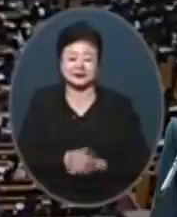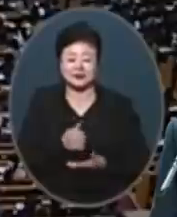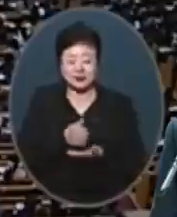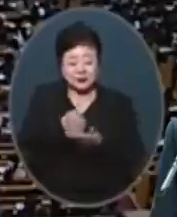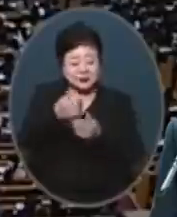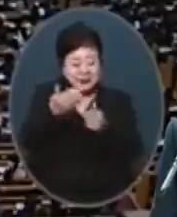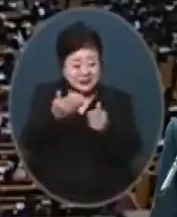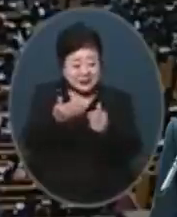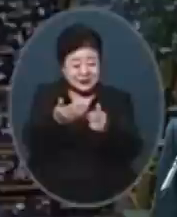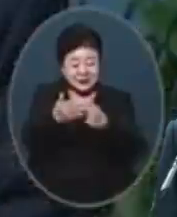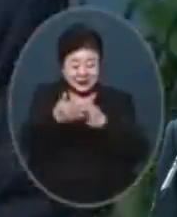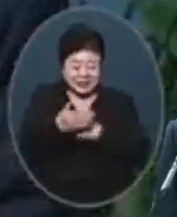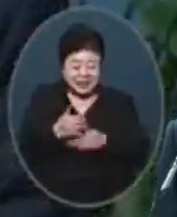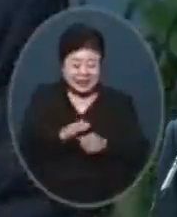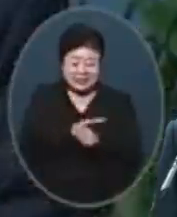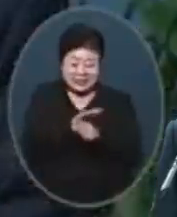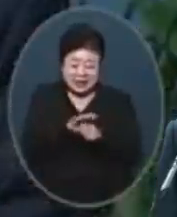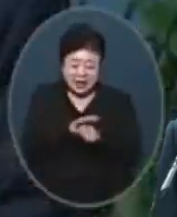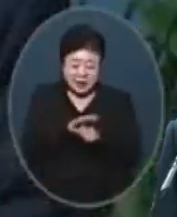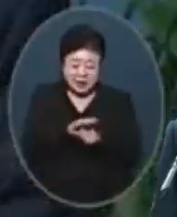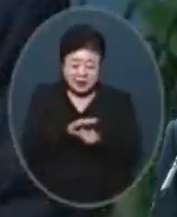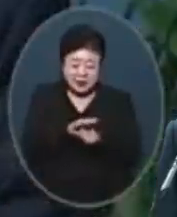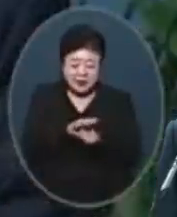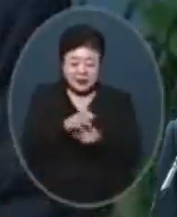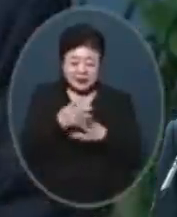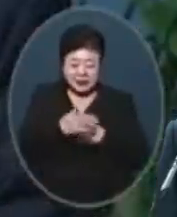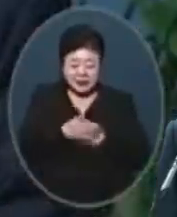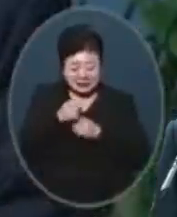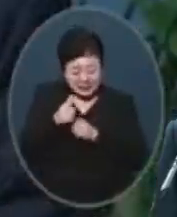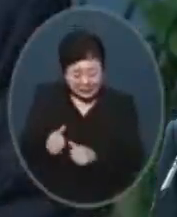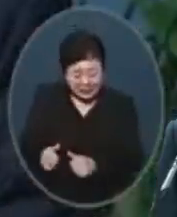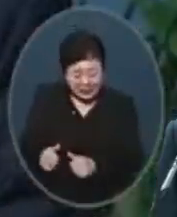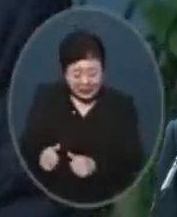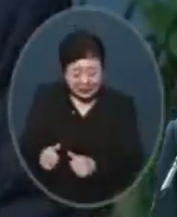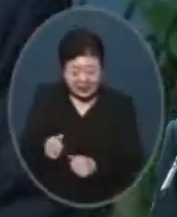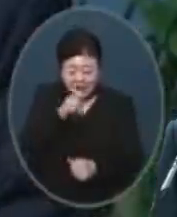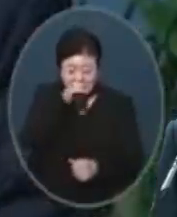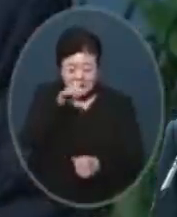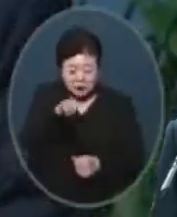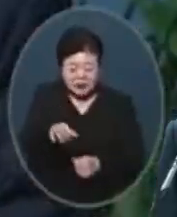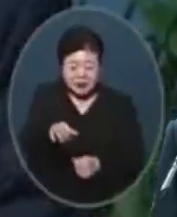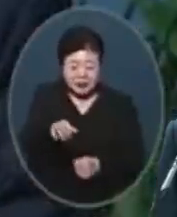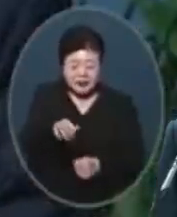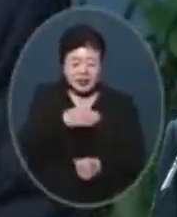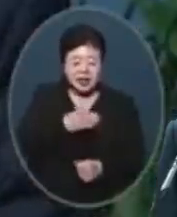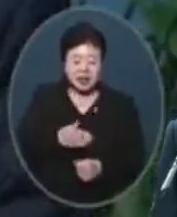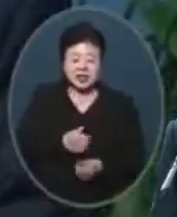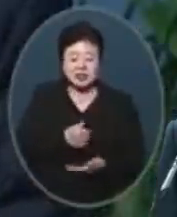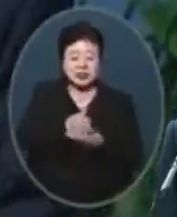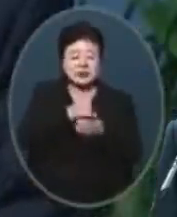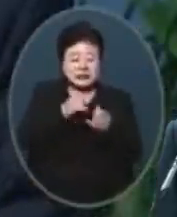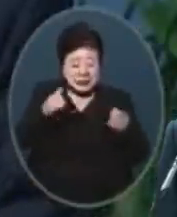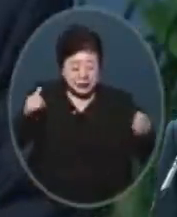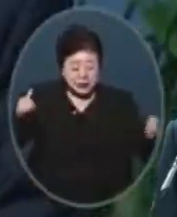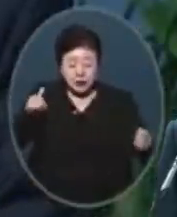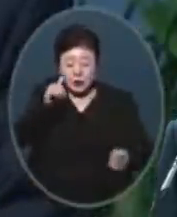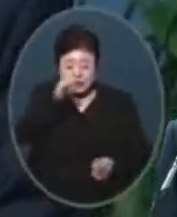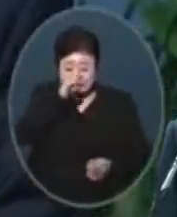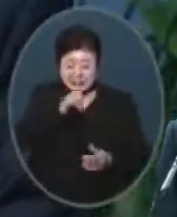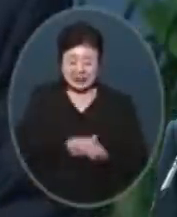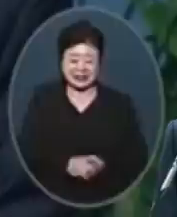주님께서는 나를 사랑하는 자는 나를 따르라, 나 있는 곳에 나를 섬기는 자도